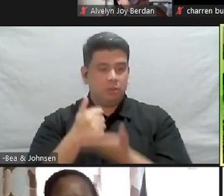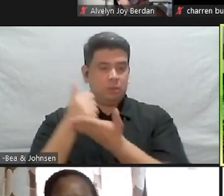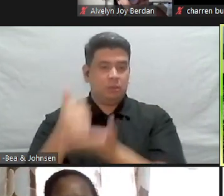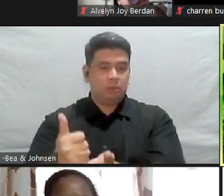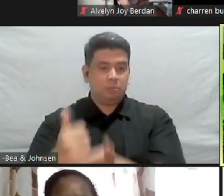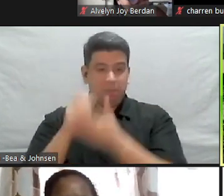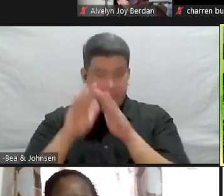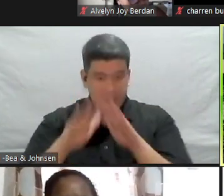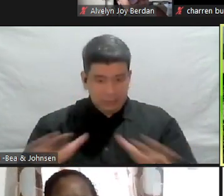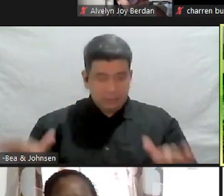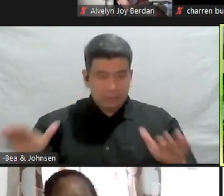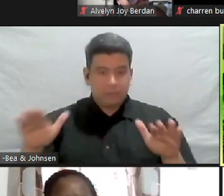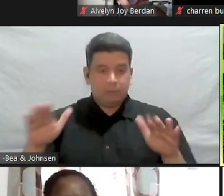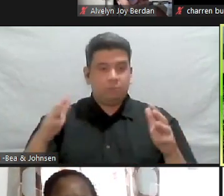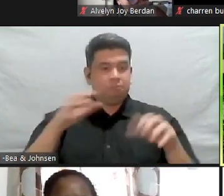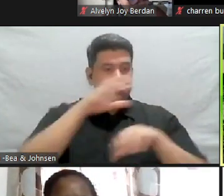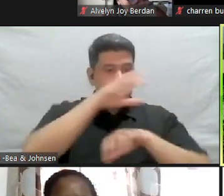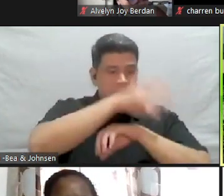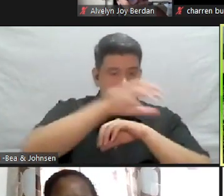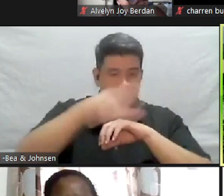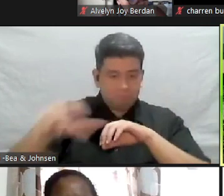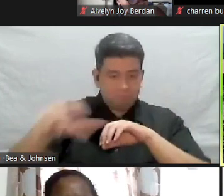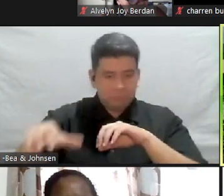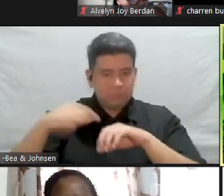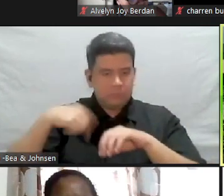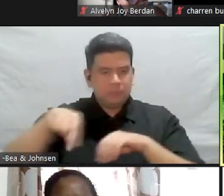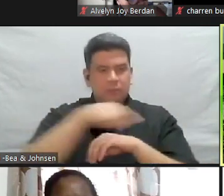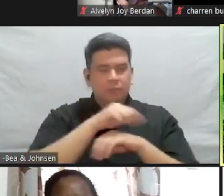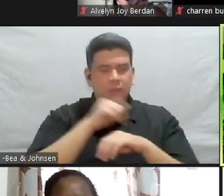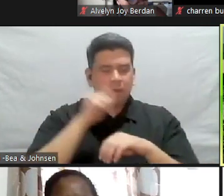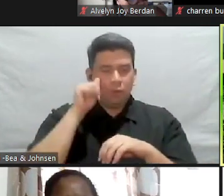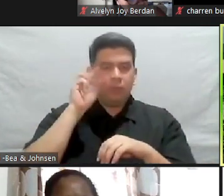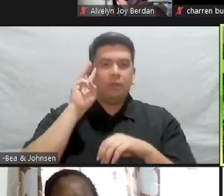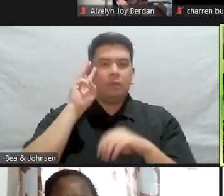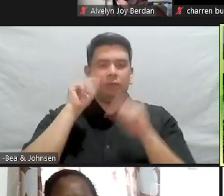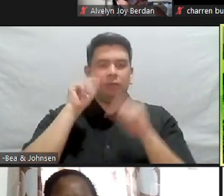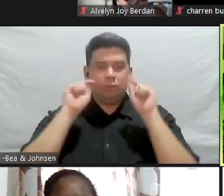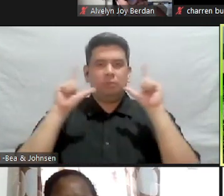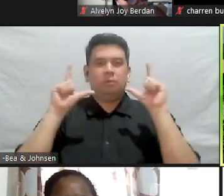din sila. At para maging empowering, ano?